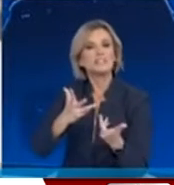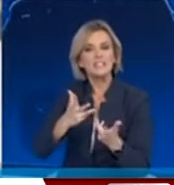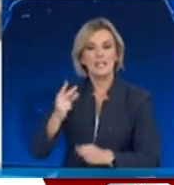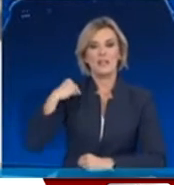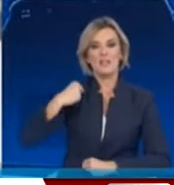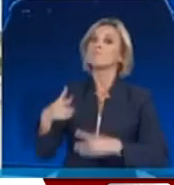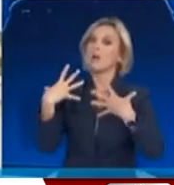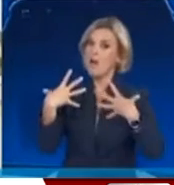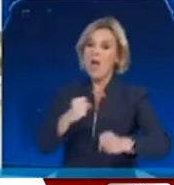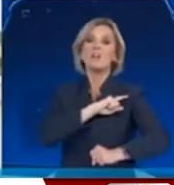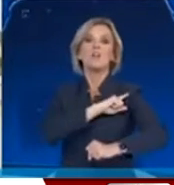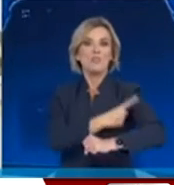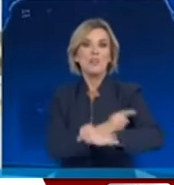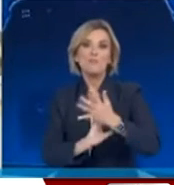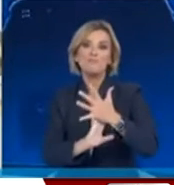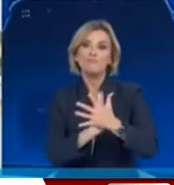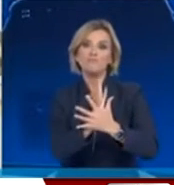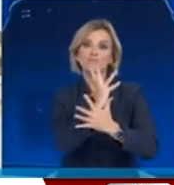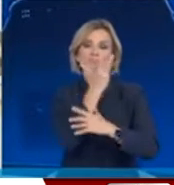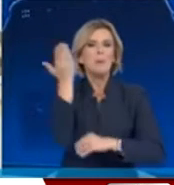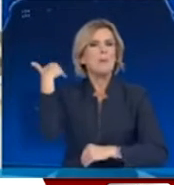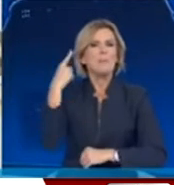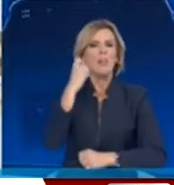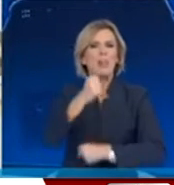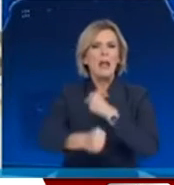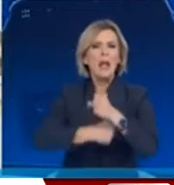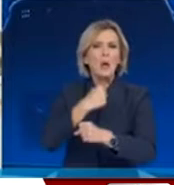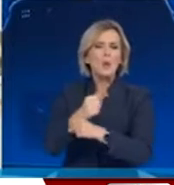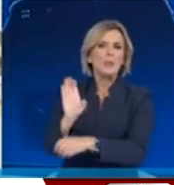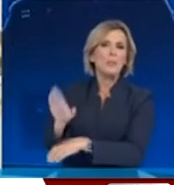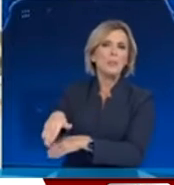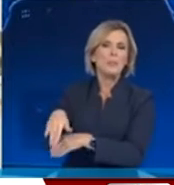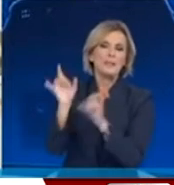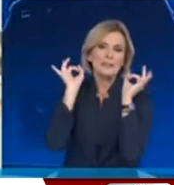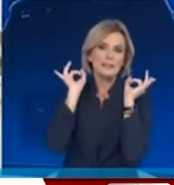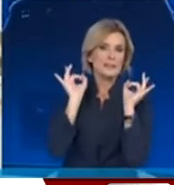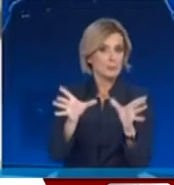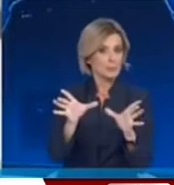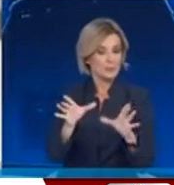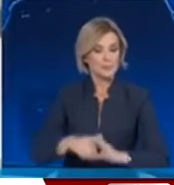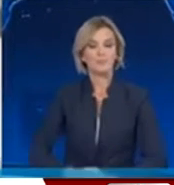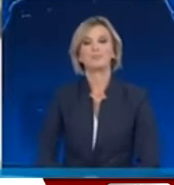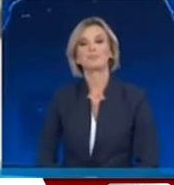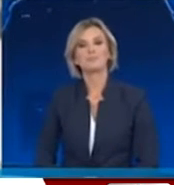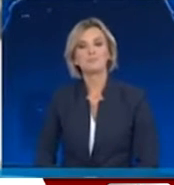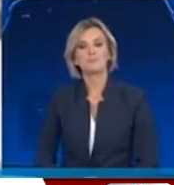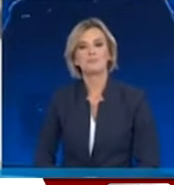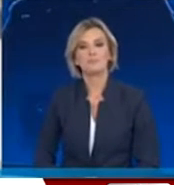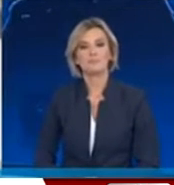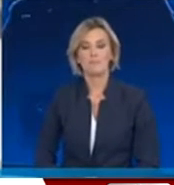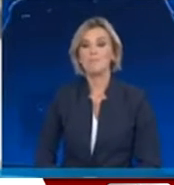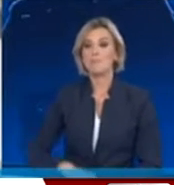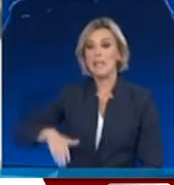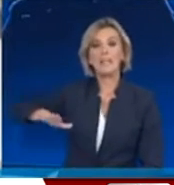της καινοτομίας. Προηγουμένως, ο Πρωθυπουργός μίλησε για την αναβαθμισμένη Συμφωνία Αμοιβαίας Αμυντικής Συνεργασίας